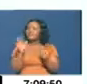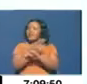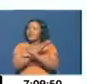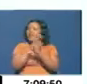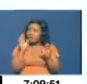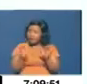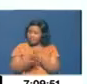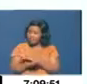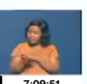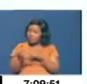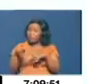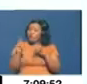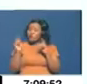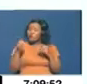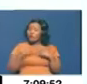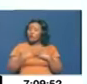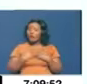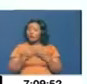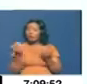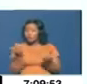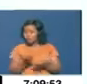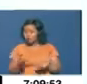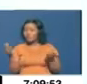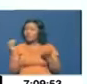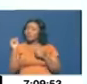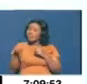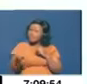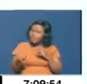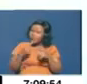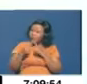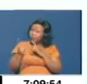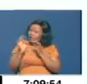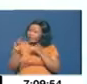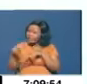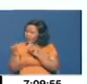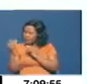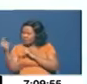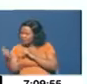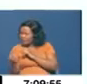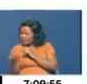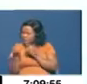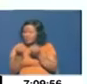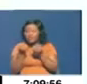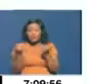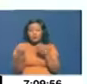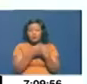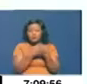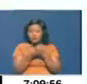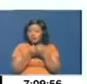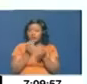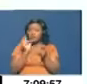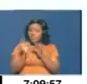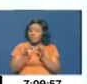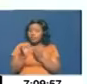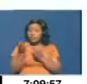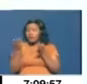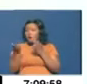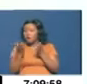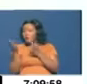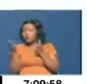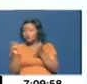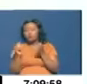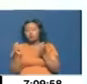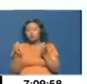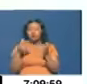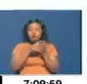Utakuwa na watoto, ndio, wakija wasikutatize ikawa mahusiano yenu utayavunja ama utayaharibu kwa sababu uko